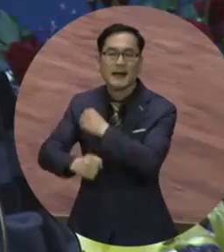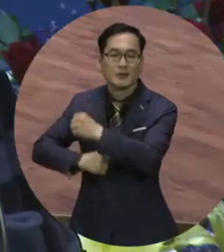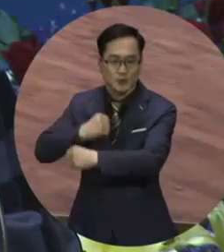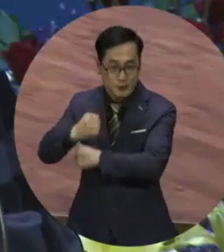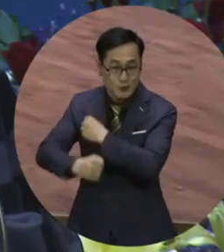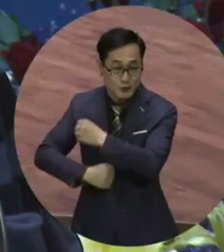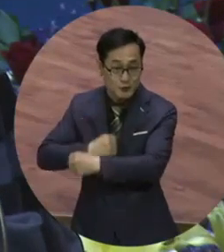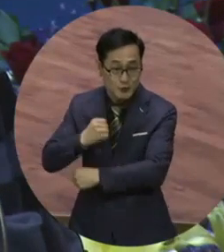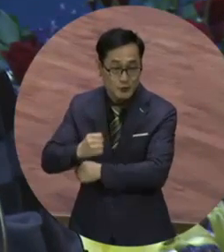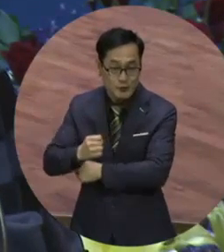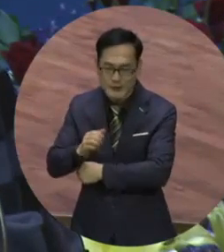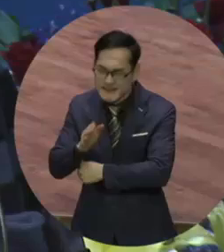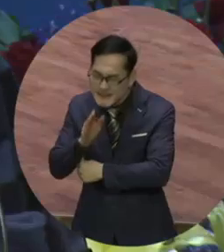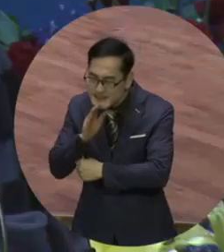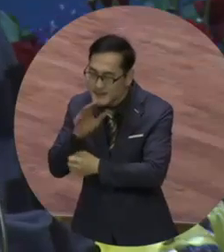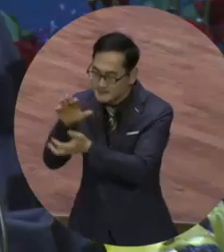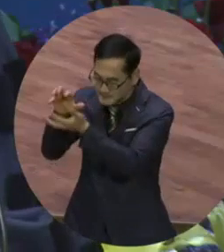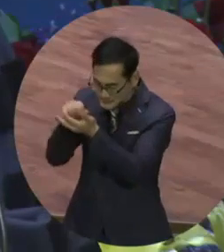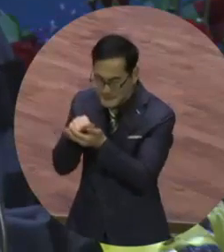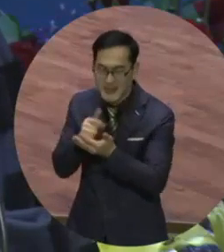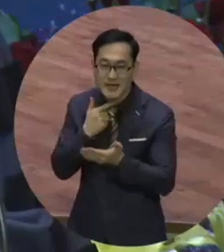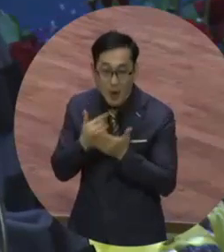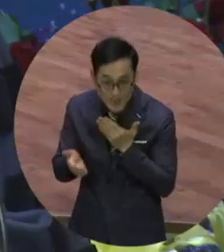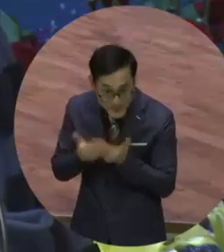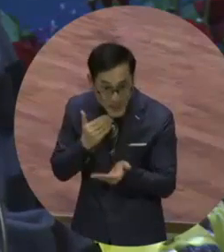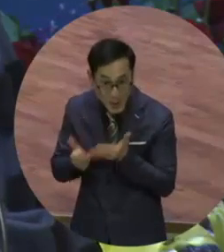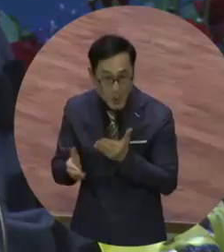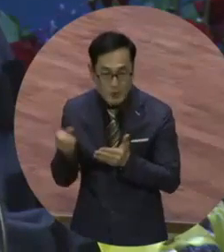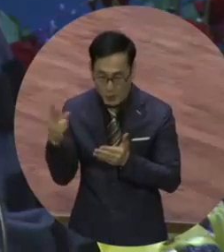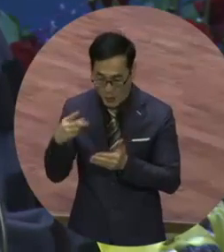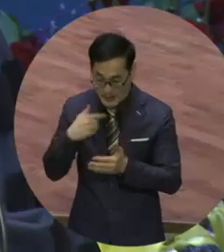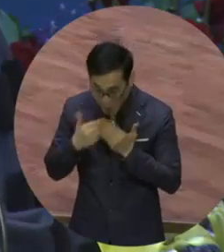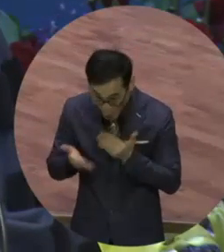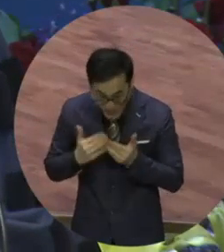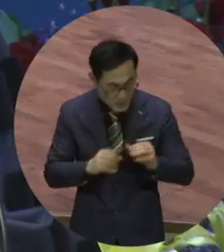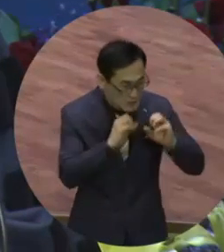자유함을 실제로 누리고 증거하는 삶 속으로